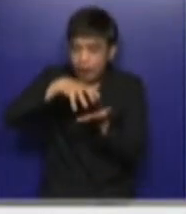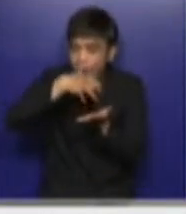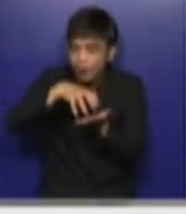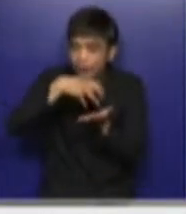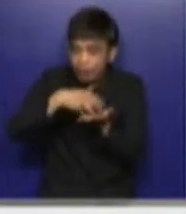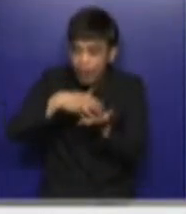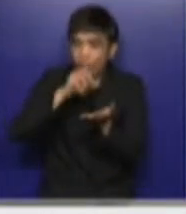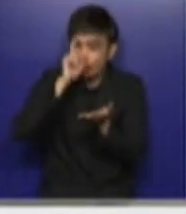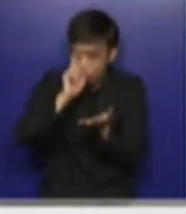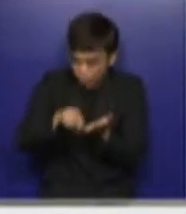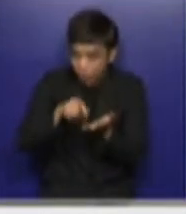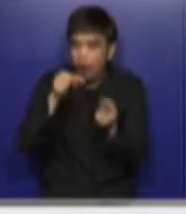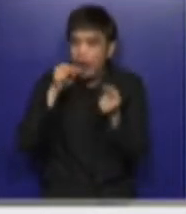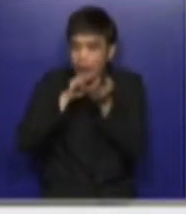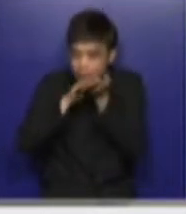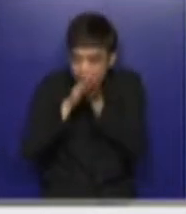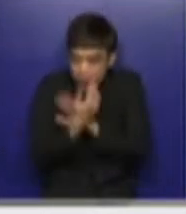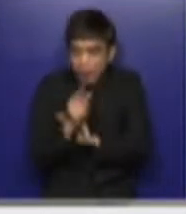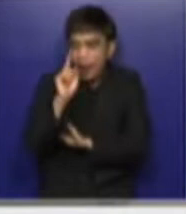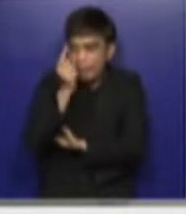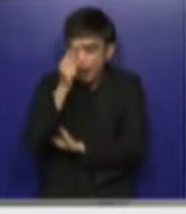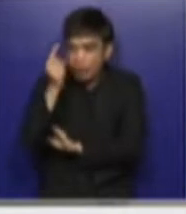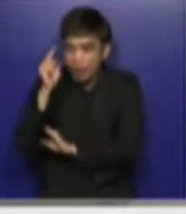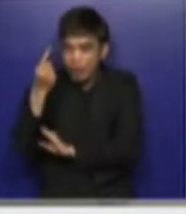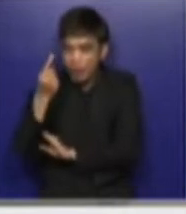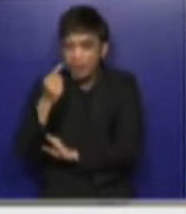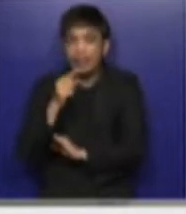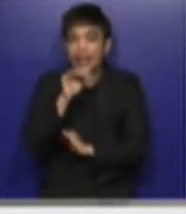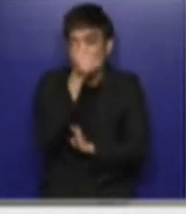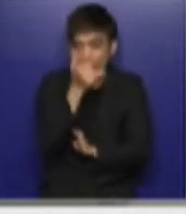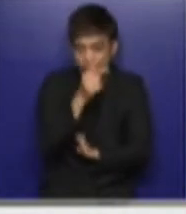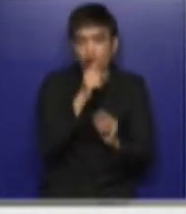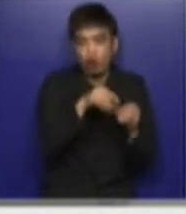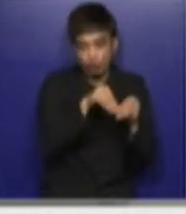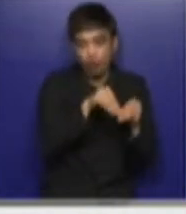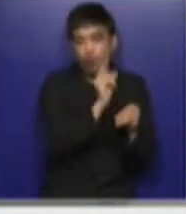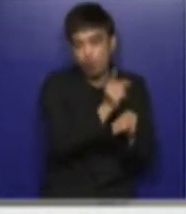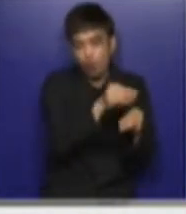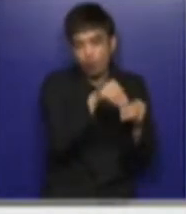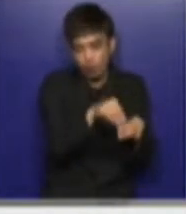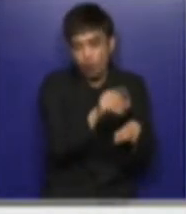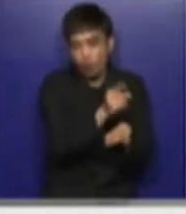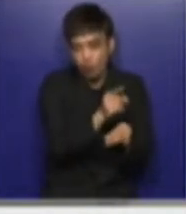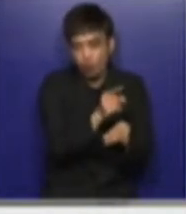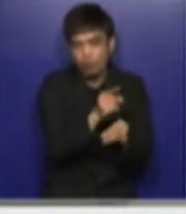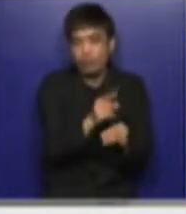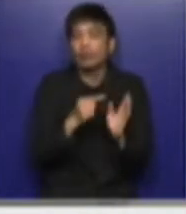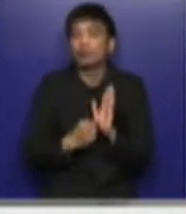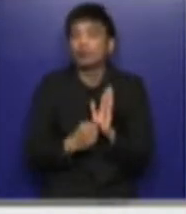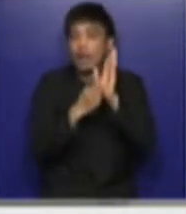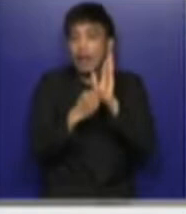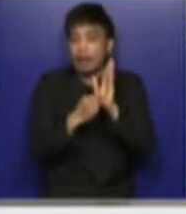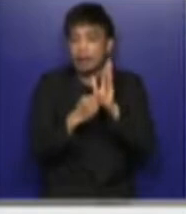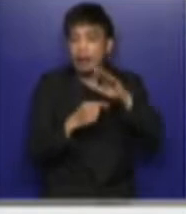างเราต้องปรับให้เข้ากับยุคสมัยปัจจุบันแต่บางอย่างเราก็ต้องคงไว้ค่ะดิฉันกำลังพูดถึงโบราณสถานค่ะท่านประธ